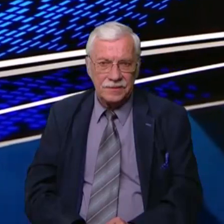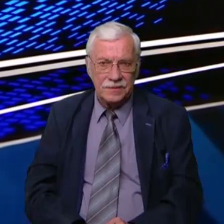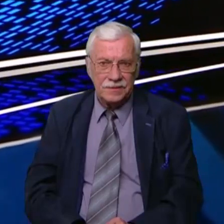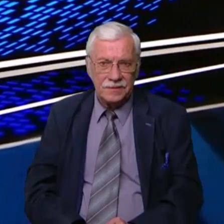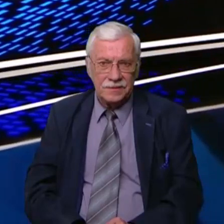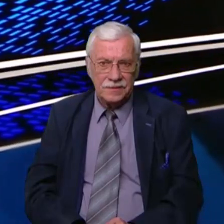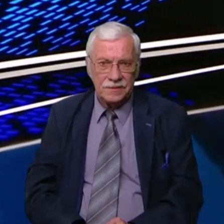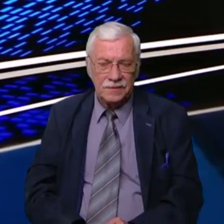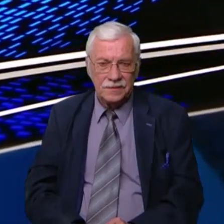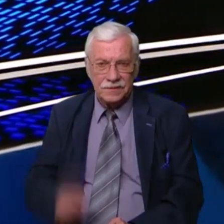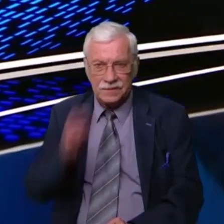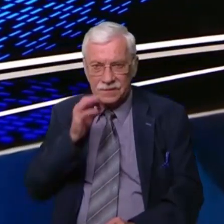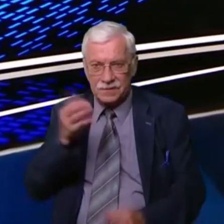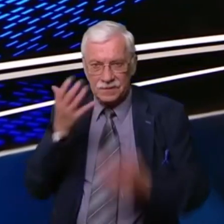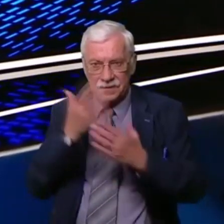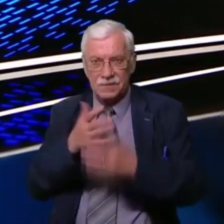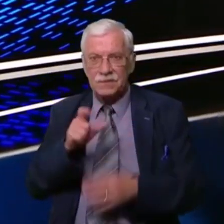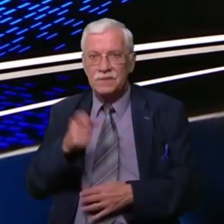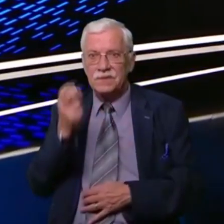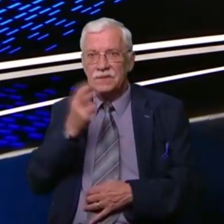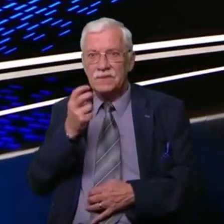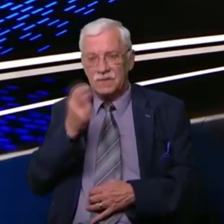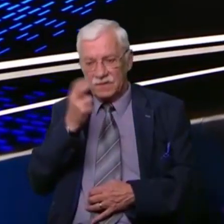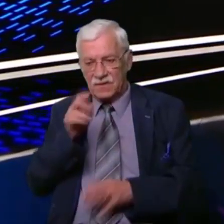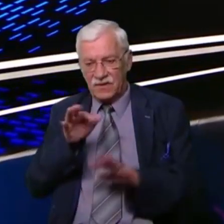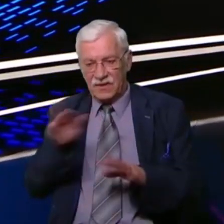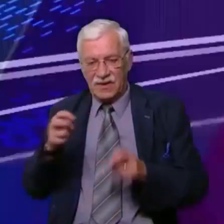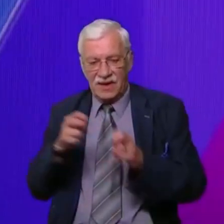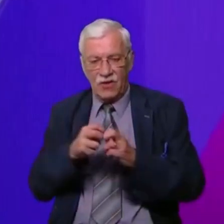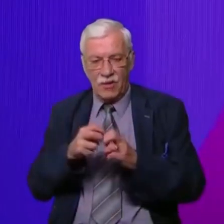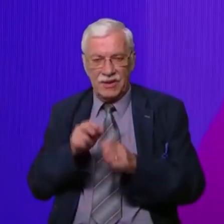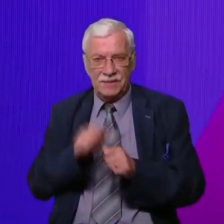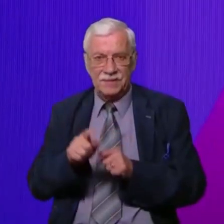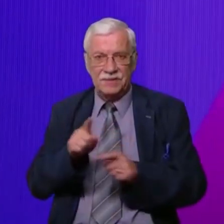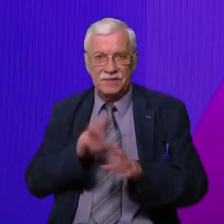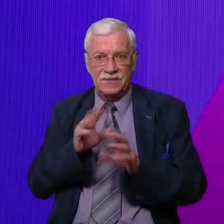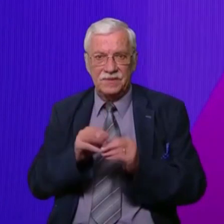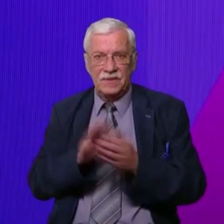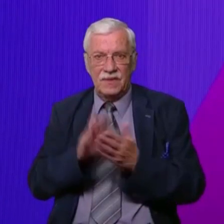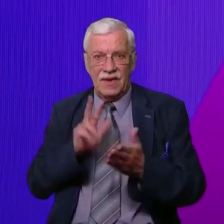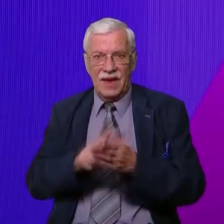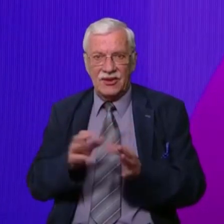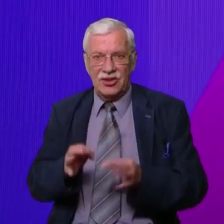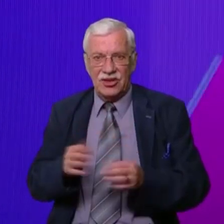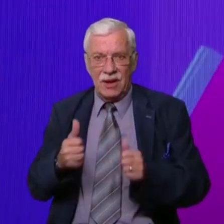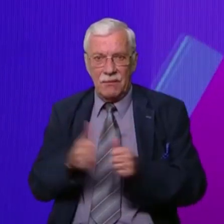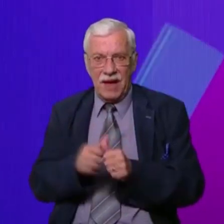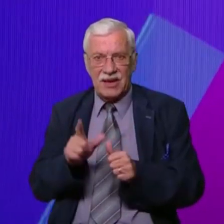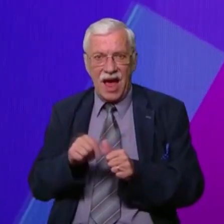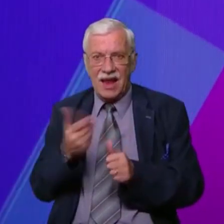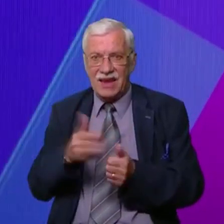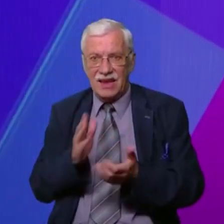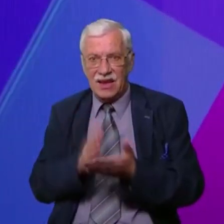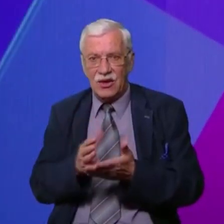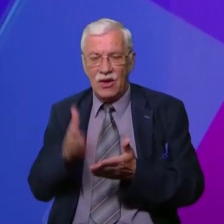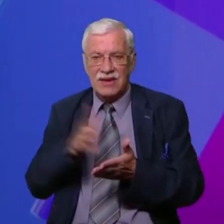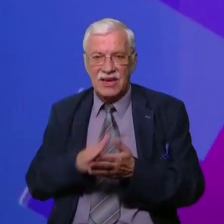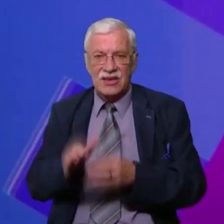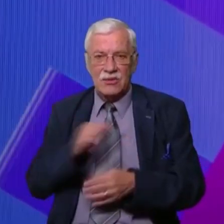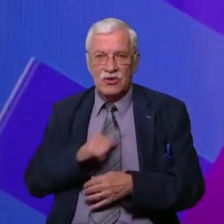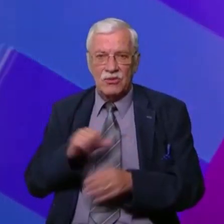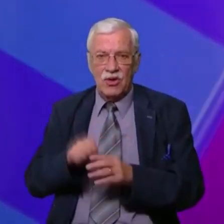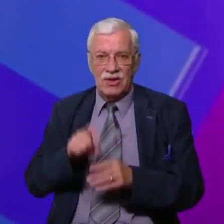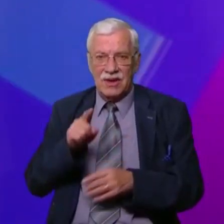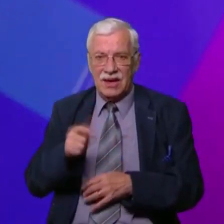Dobry wieczór. Dobry Co wieczór. Ciekawego w sieci? Dużo ciekawych informacji, przede wszystkim reakcje na dzisiejsze mecze, ale nie tylko, bo zaczniemy sobie od